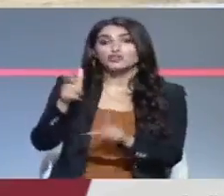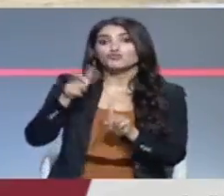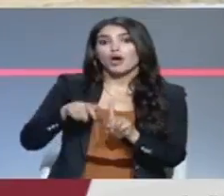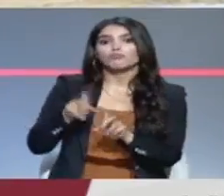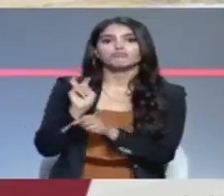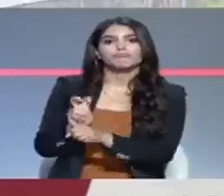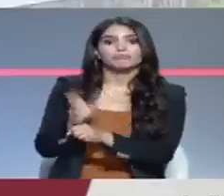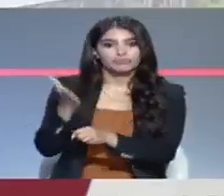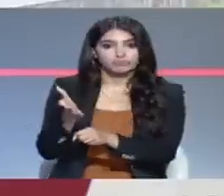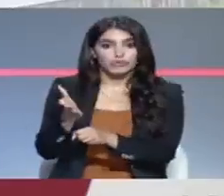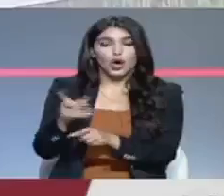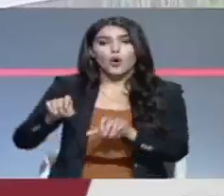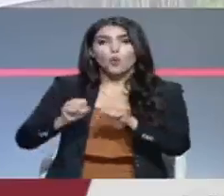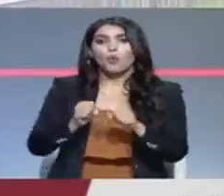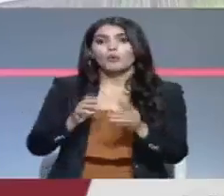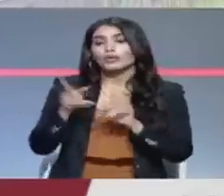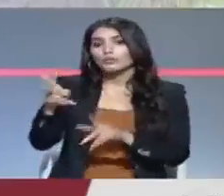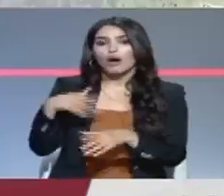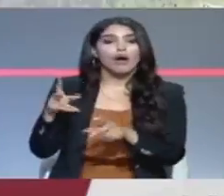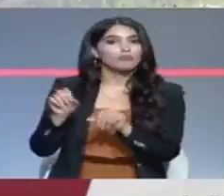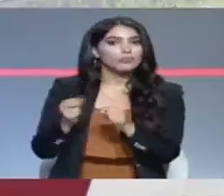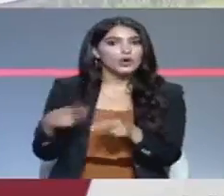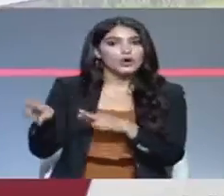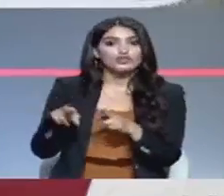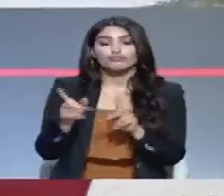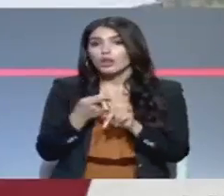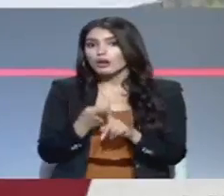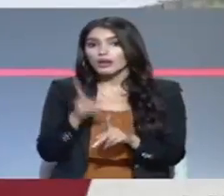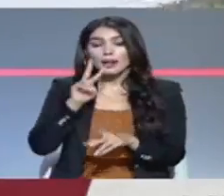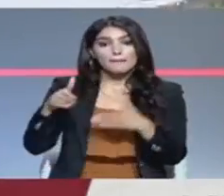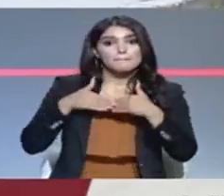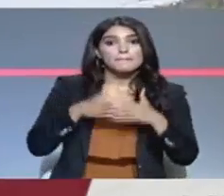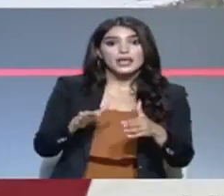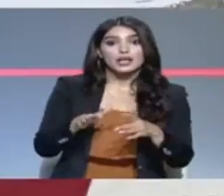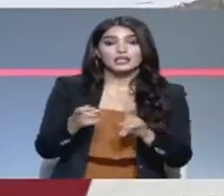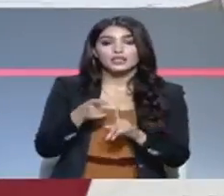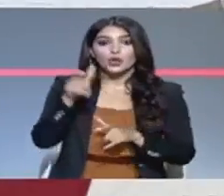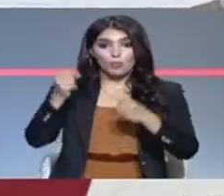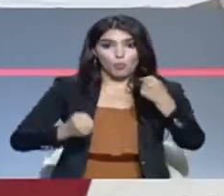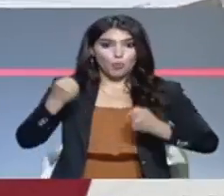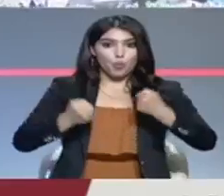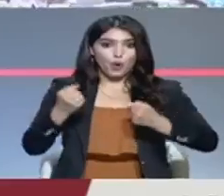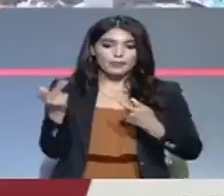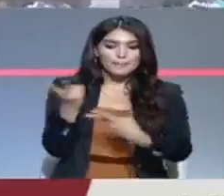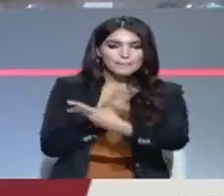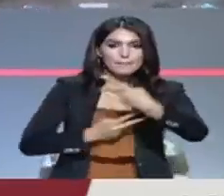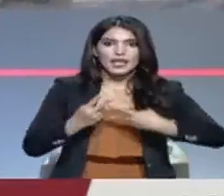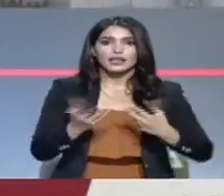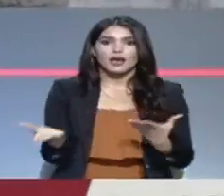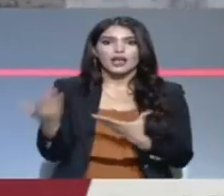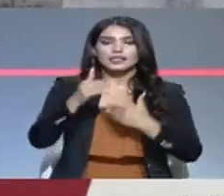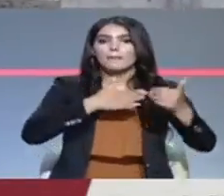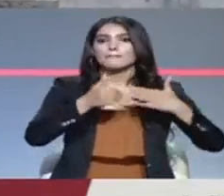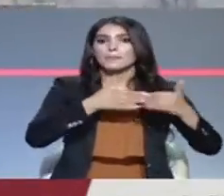شهر، فتوقفت الحركة وتراجعت العائدات ليفتح المجال للشاحنات لنقل